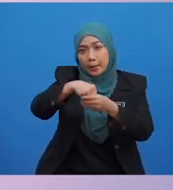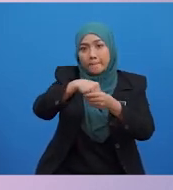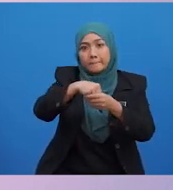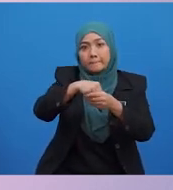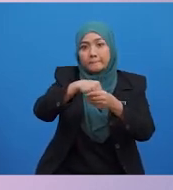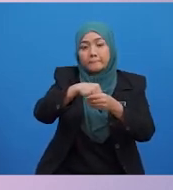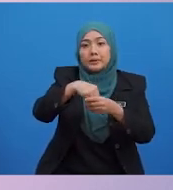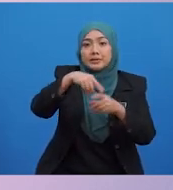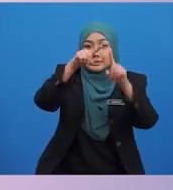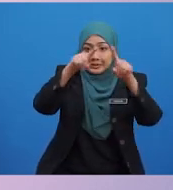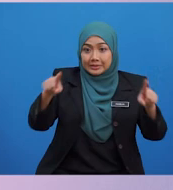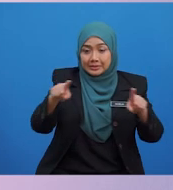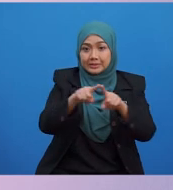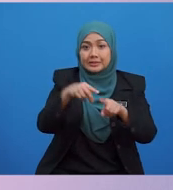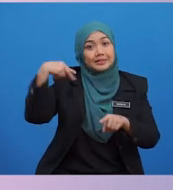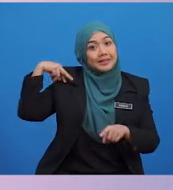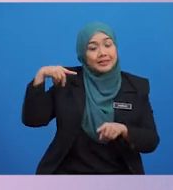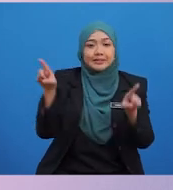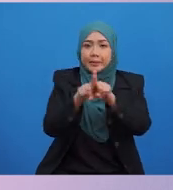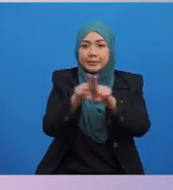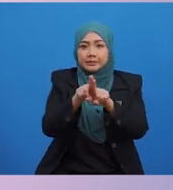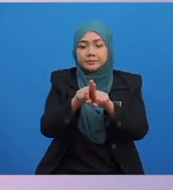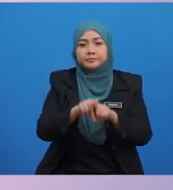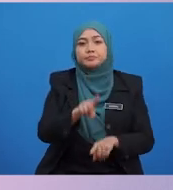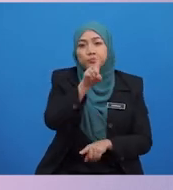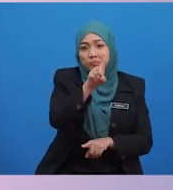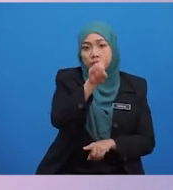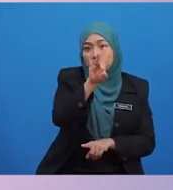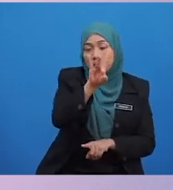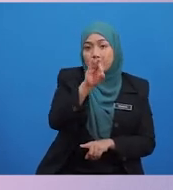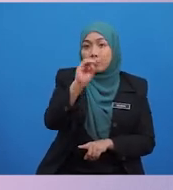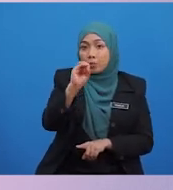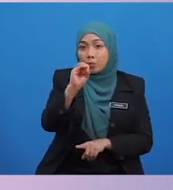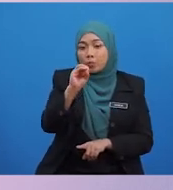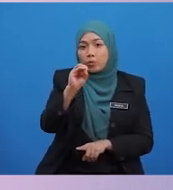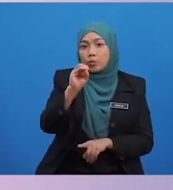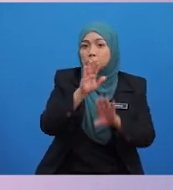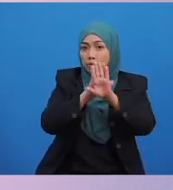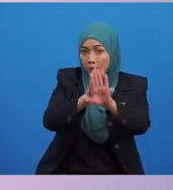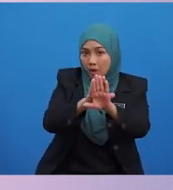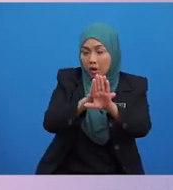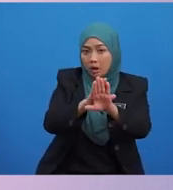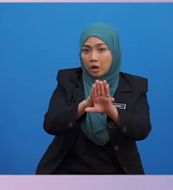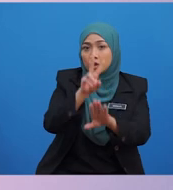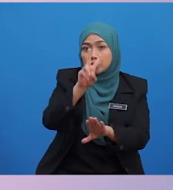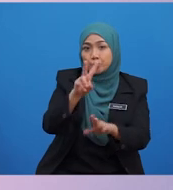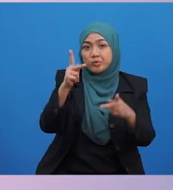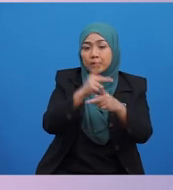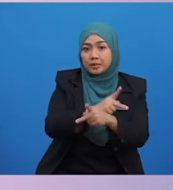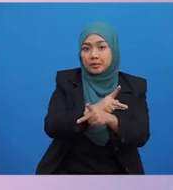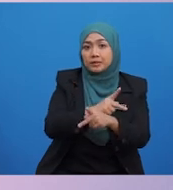180° tolak jual kali 59464 6 aja yaitu